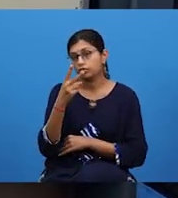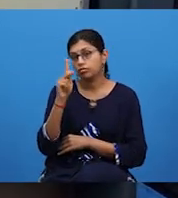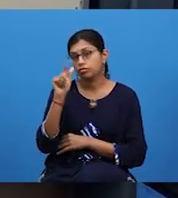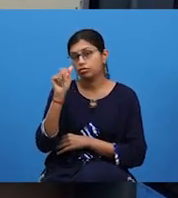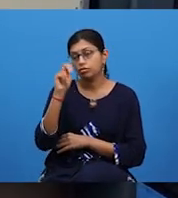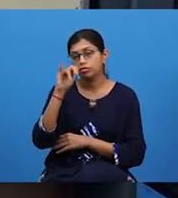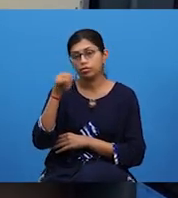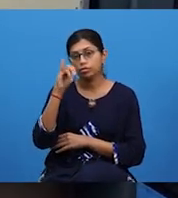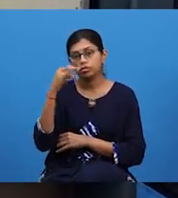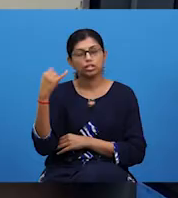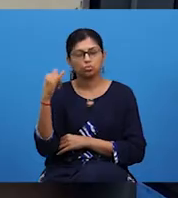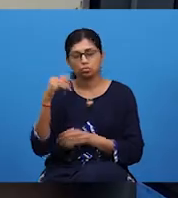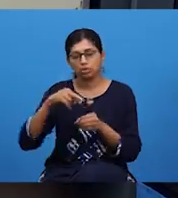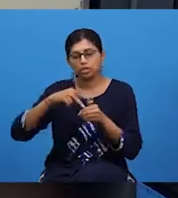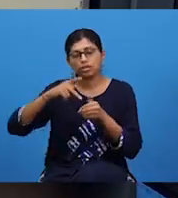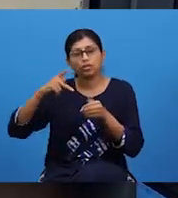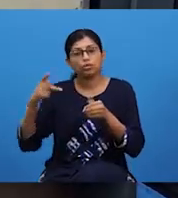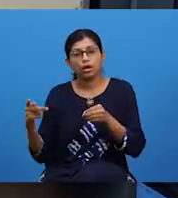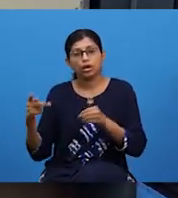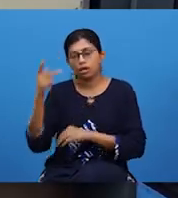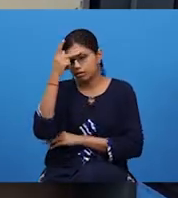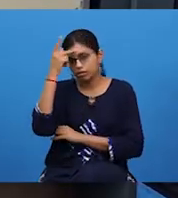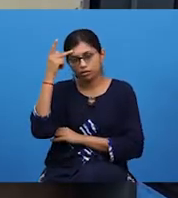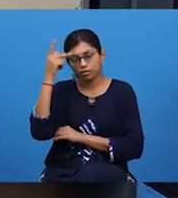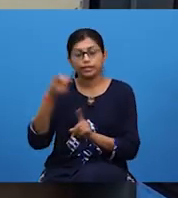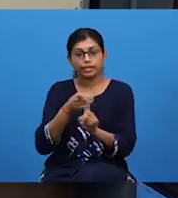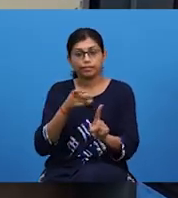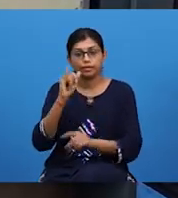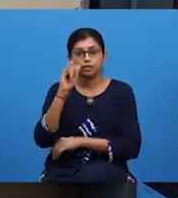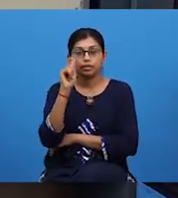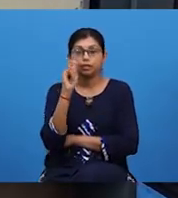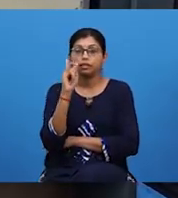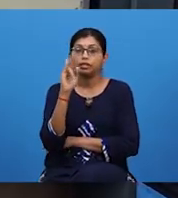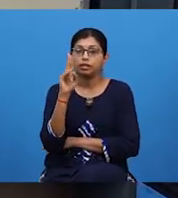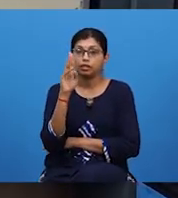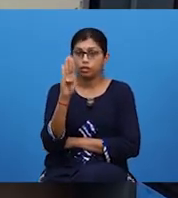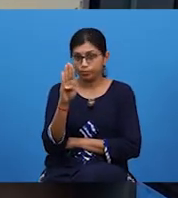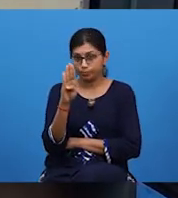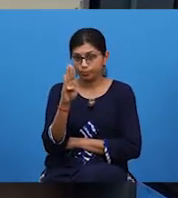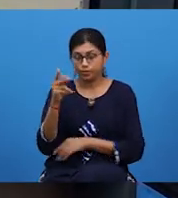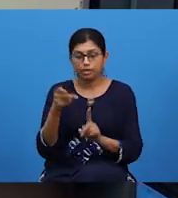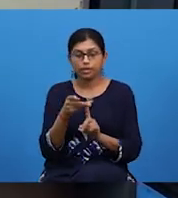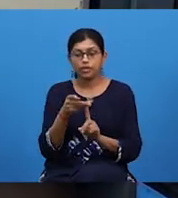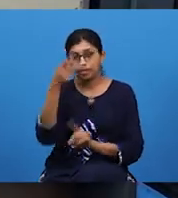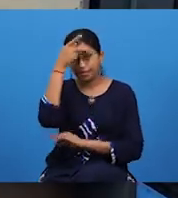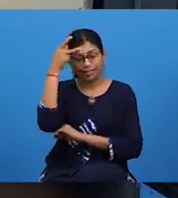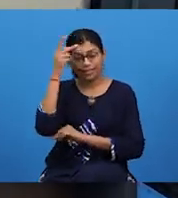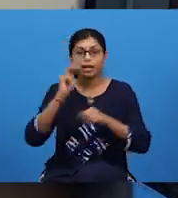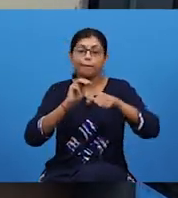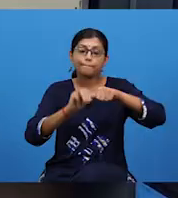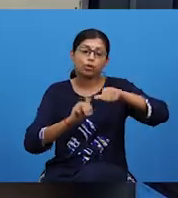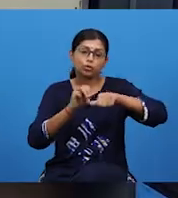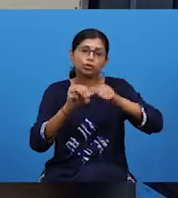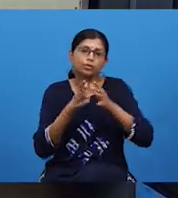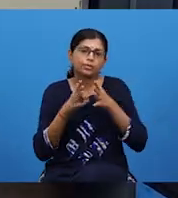tiub whisky kerana molekul kanji adalah molekul yang besar. Okey, jadi keputusan untuk ujian magnetik